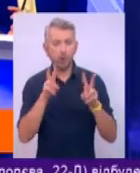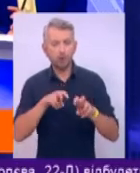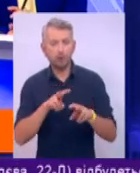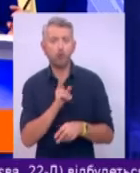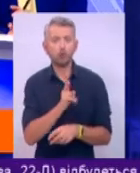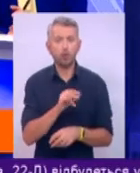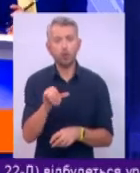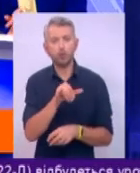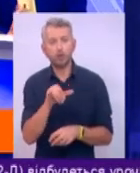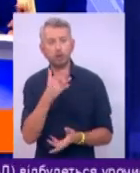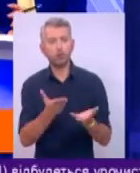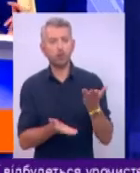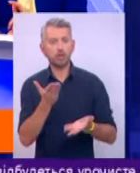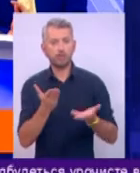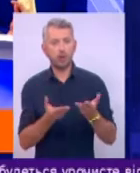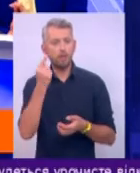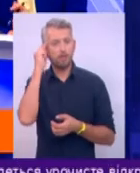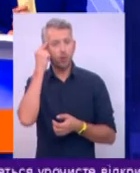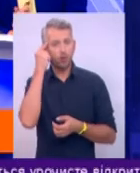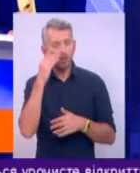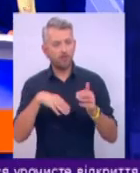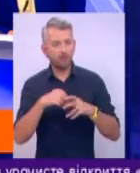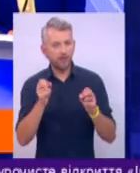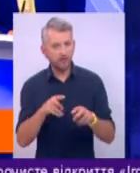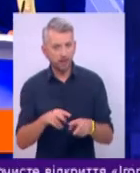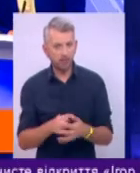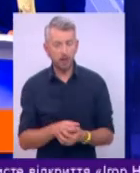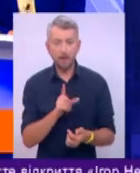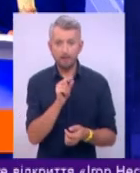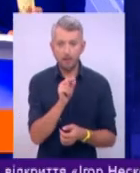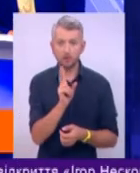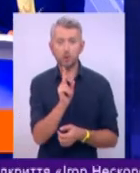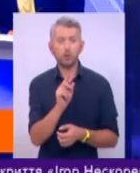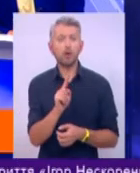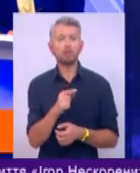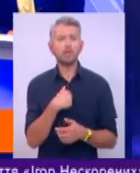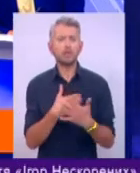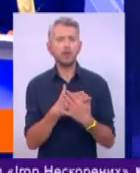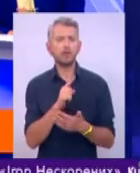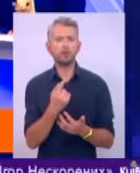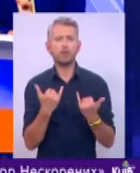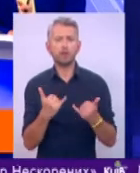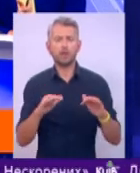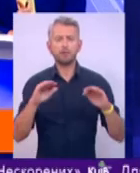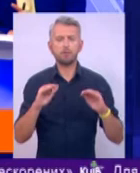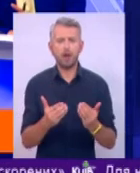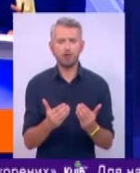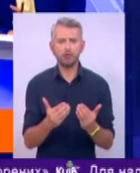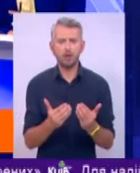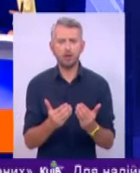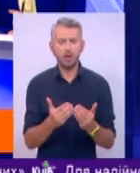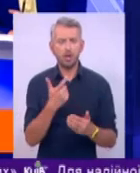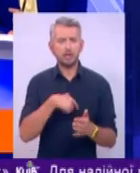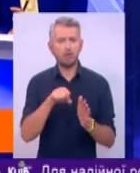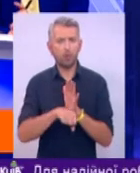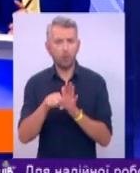куди, можливо, подумати фахівцям. Це перше. І друге, мені здається, що чому зараз менше все-таки